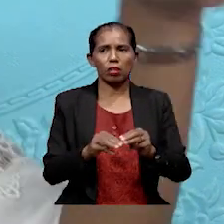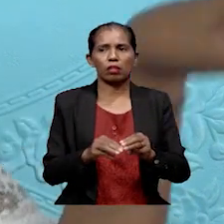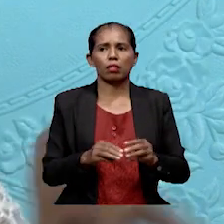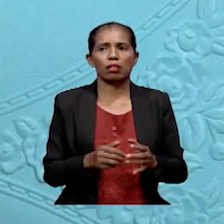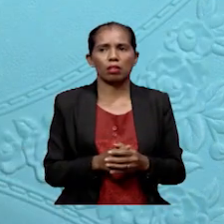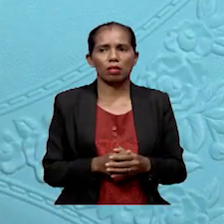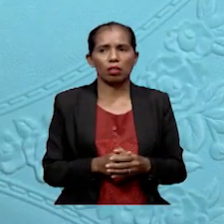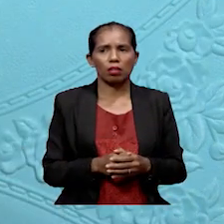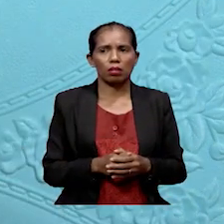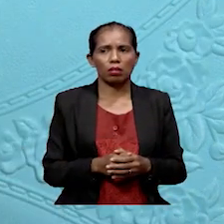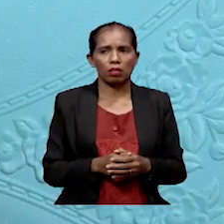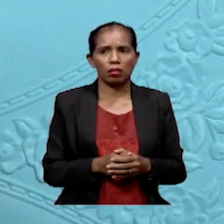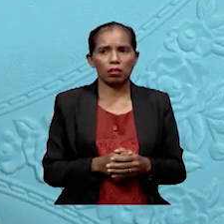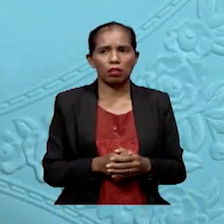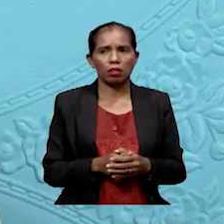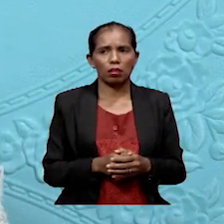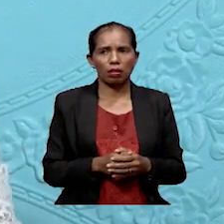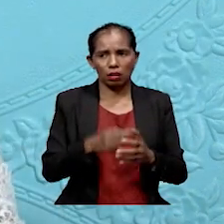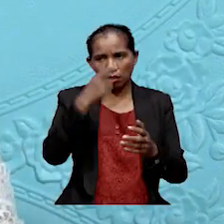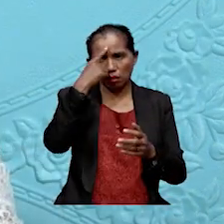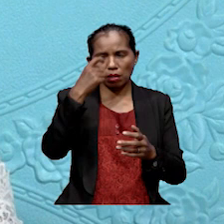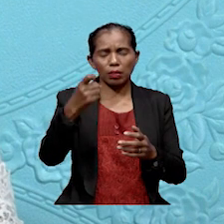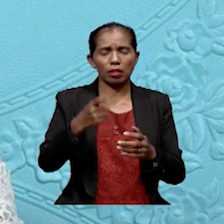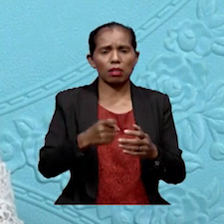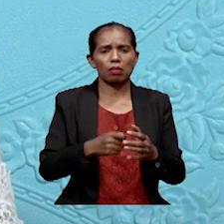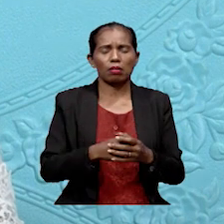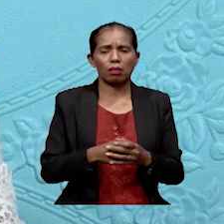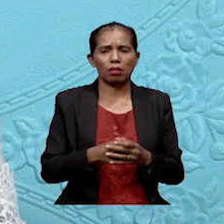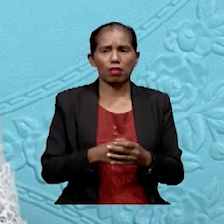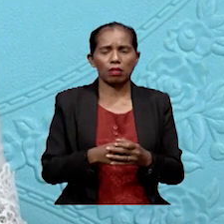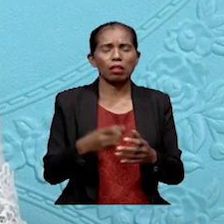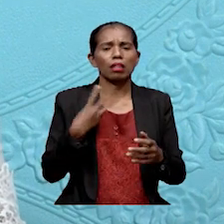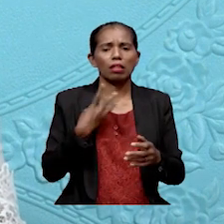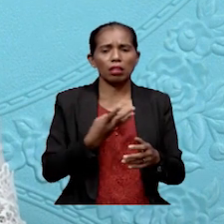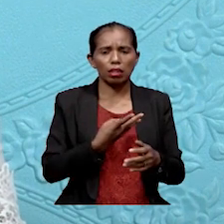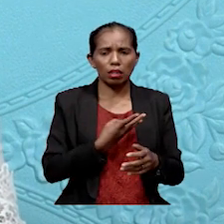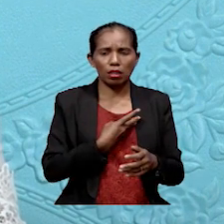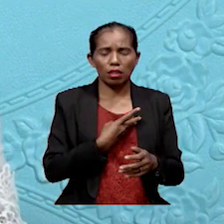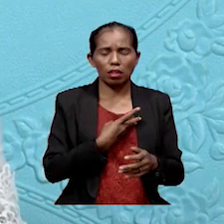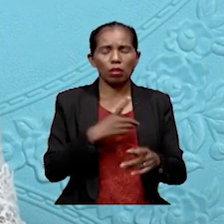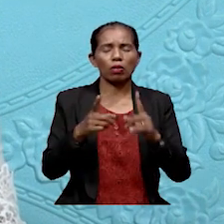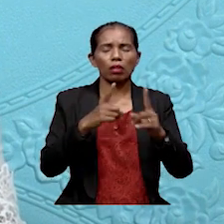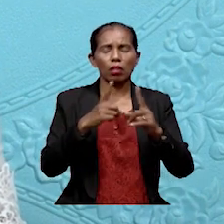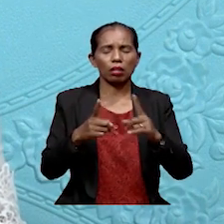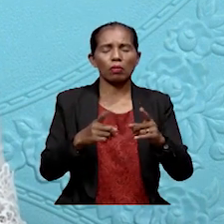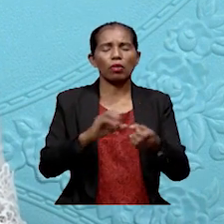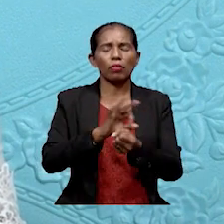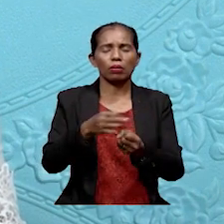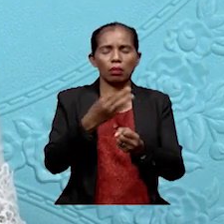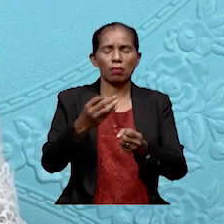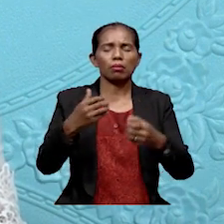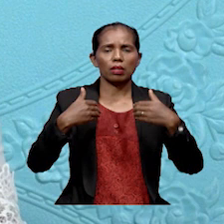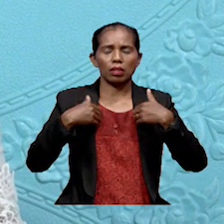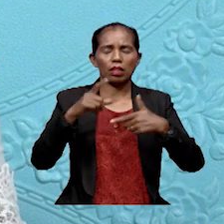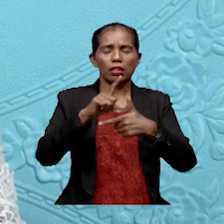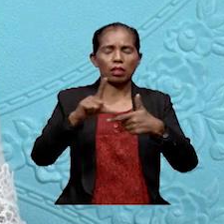subdistritu e munisipu. E tamba sama ka ita kulia dihan COVID mak iha linya frente, e kazu